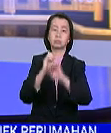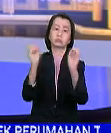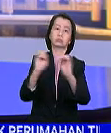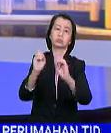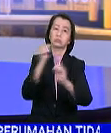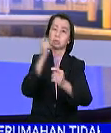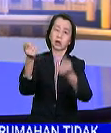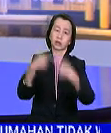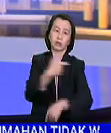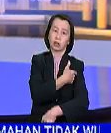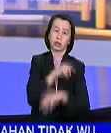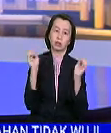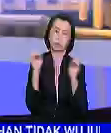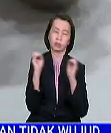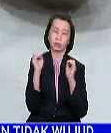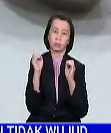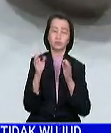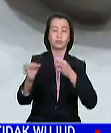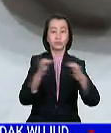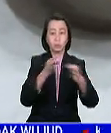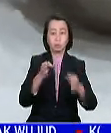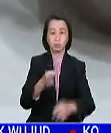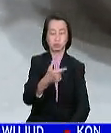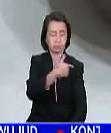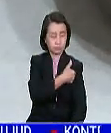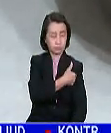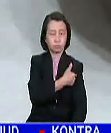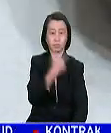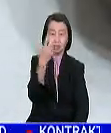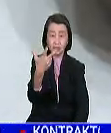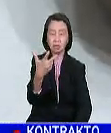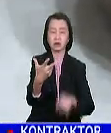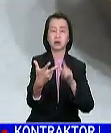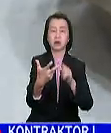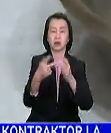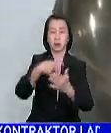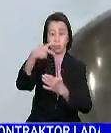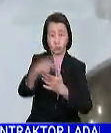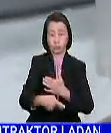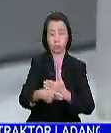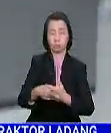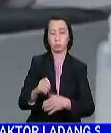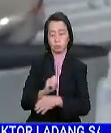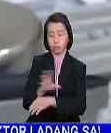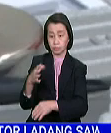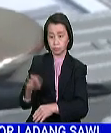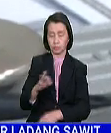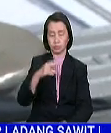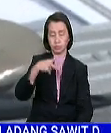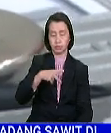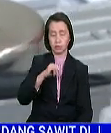mendapatkan suntikan masing-masing. Jelasnya, vaksinasi dos penggalak di bawah program imunisasi COVID-19